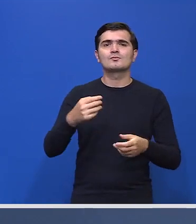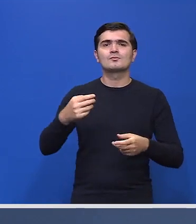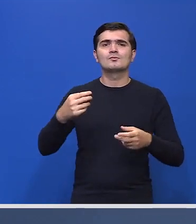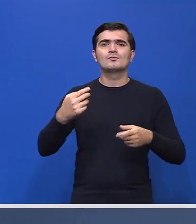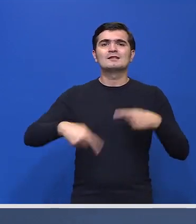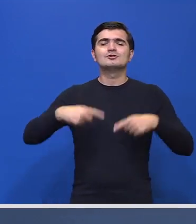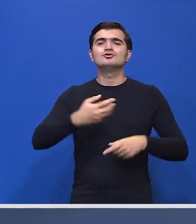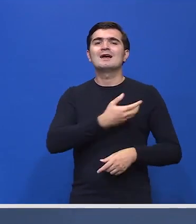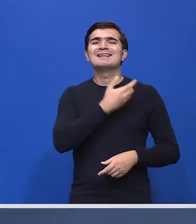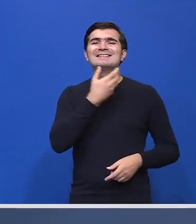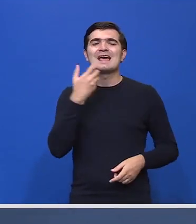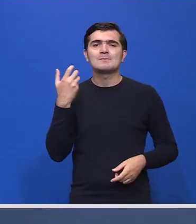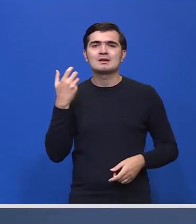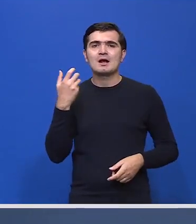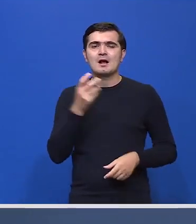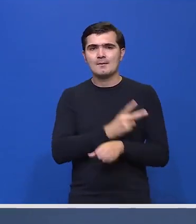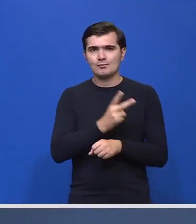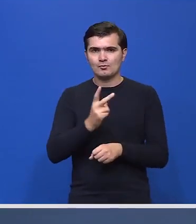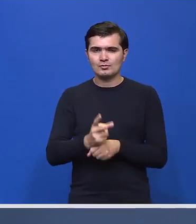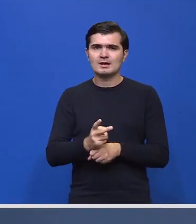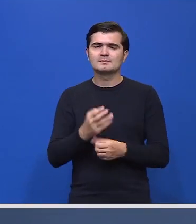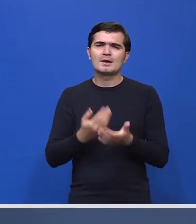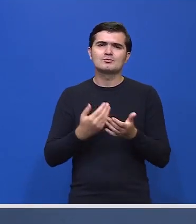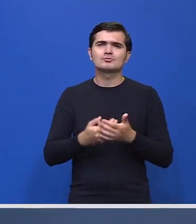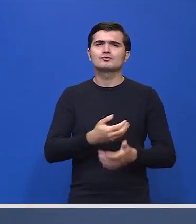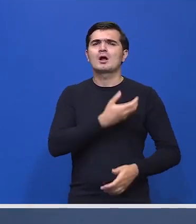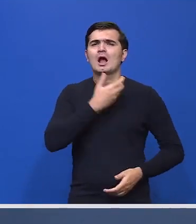populației, adică pentru ceea ce înseamnă încălzire,